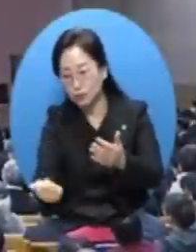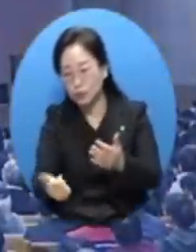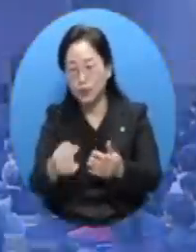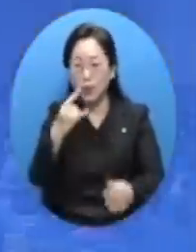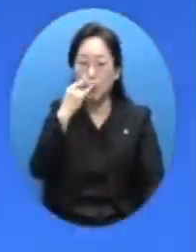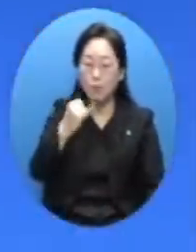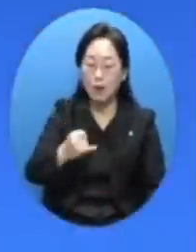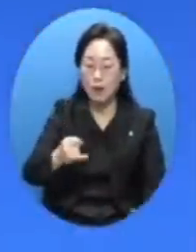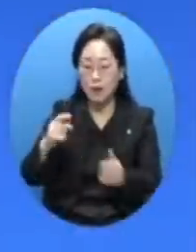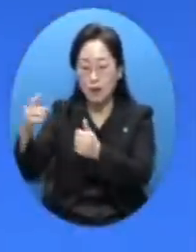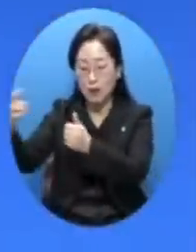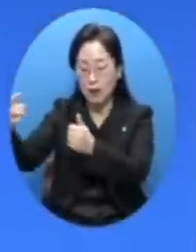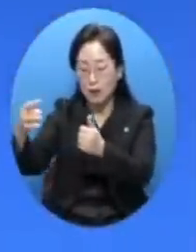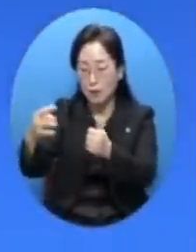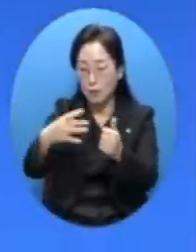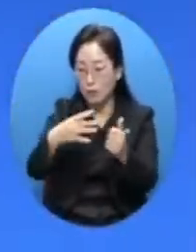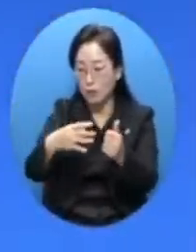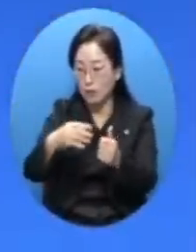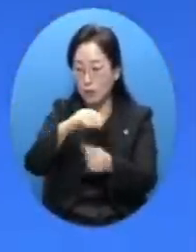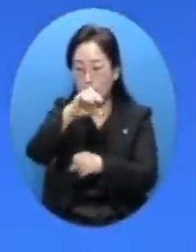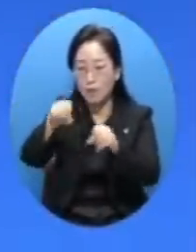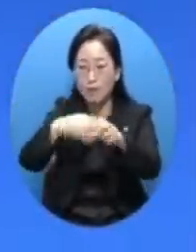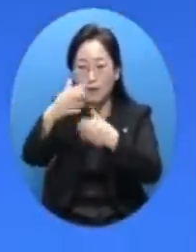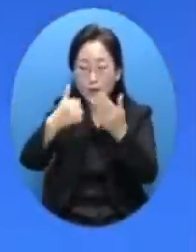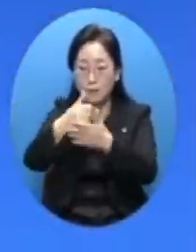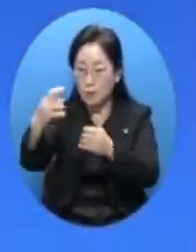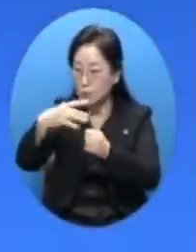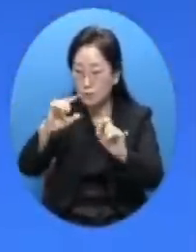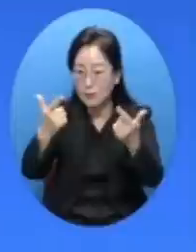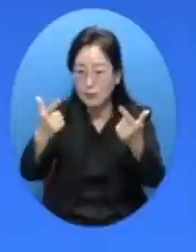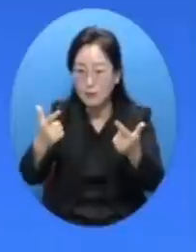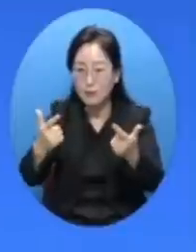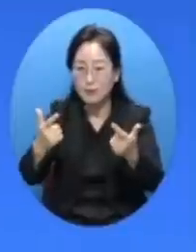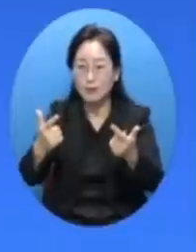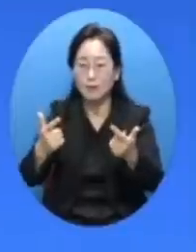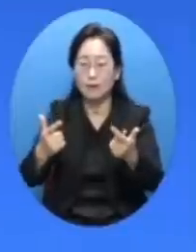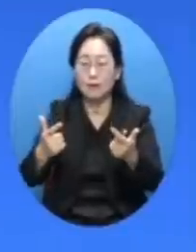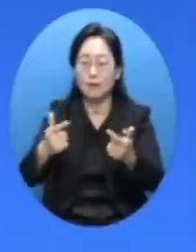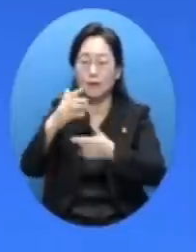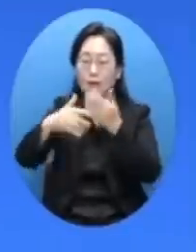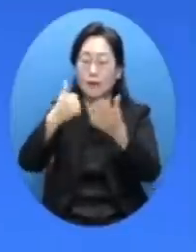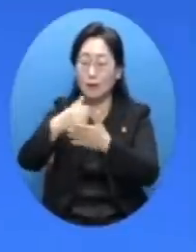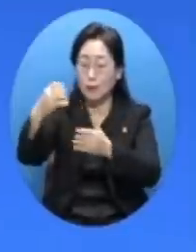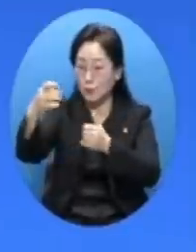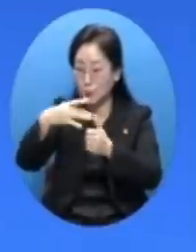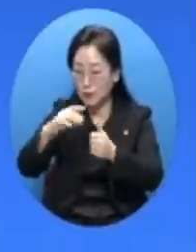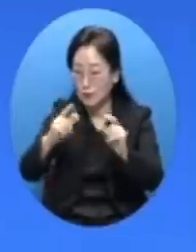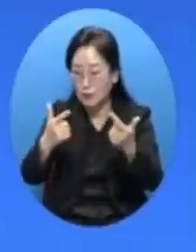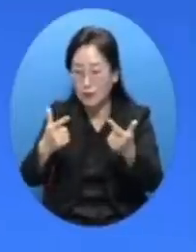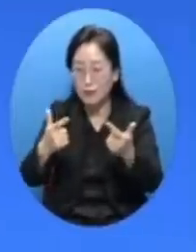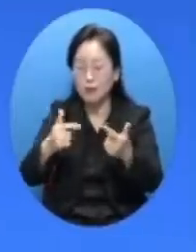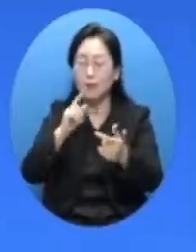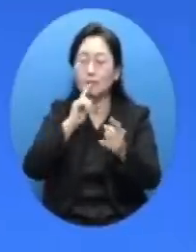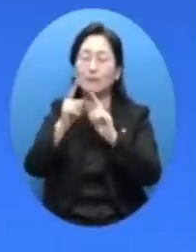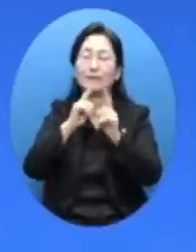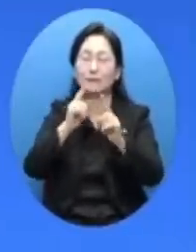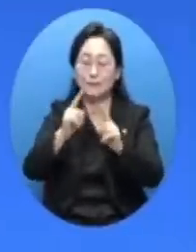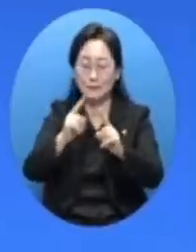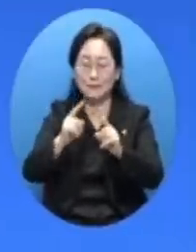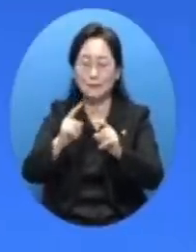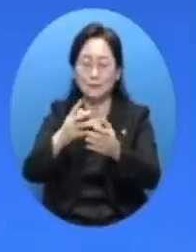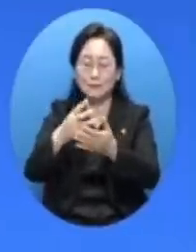떠나셨는데 하나님 날 버리지 않으신다. 하나님 날 버리지 않으신다. 그래서 그가 하나님 버리지 않는다는 그 말씀